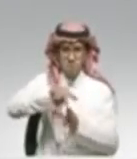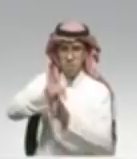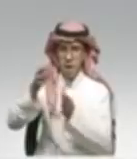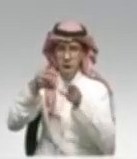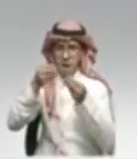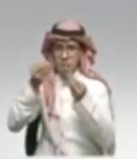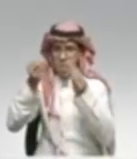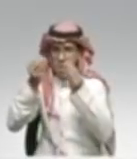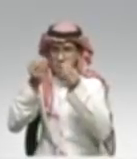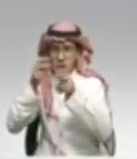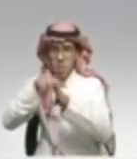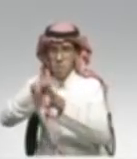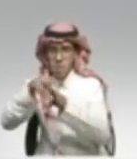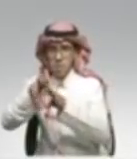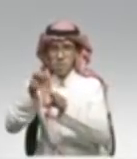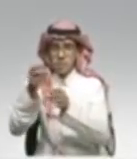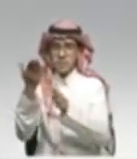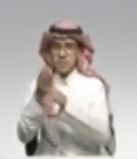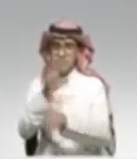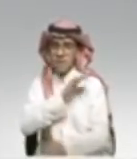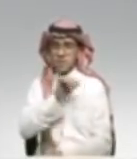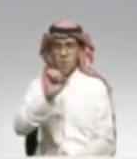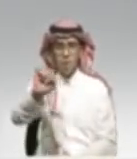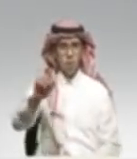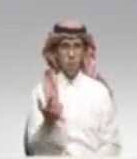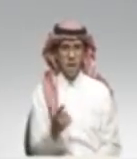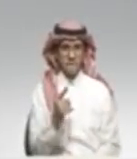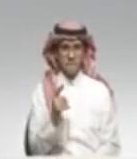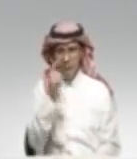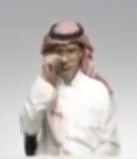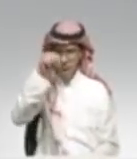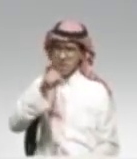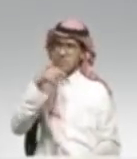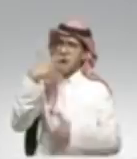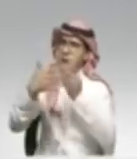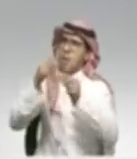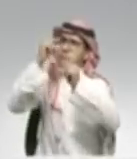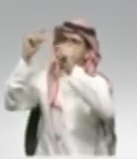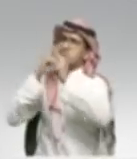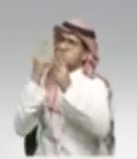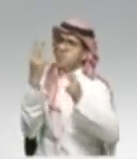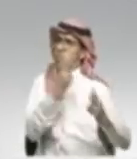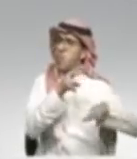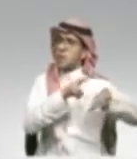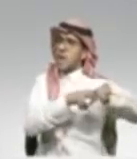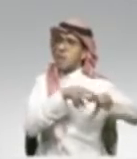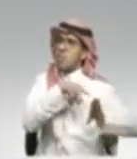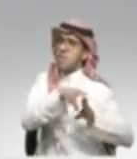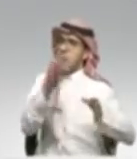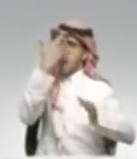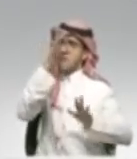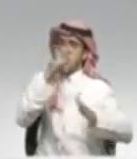لحقوق الشعب الفلسطيني. ودعا العثيمين المجتمع الدولي إلى اتخاذ إجراءات حاسمة تضع حدا